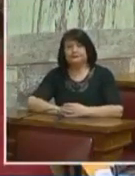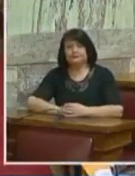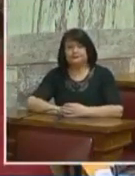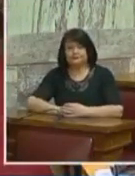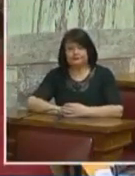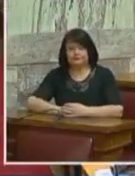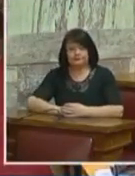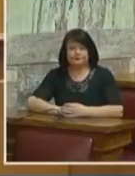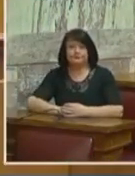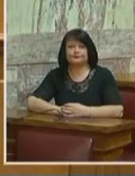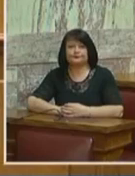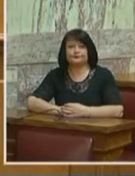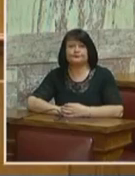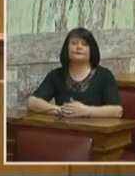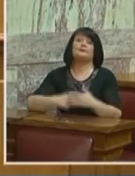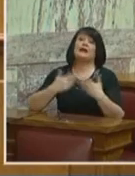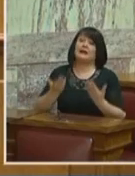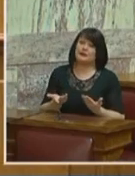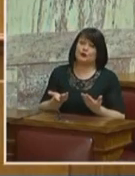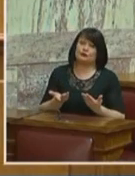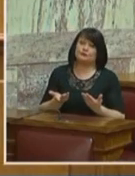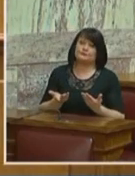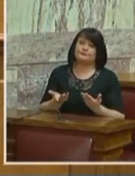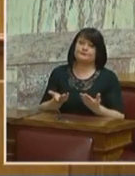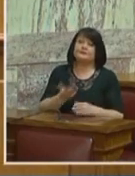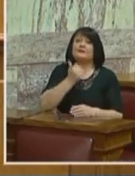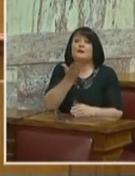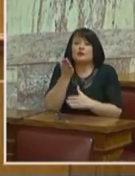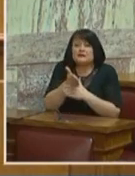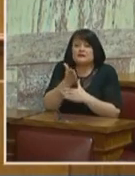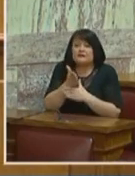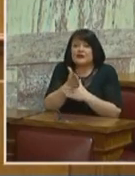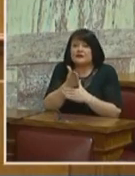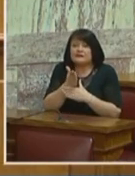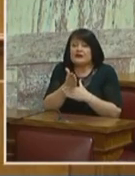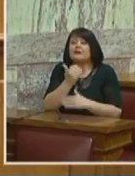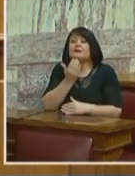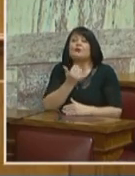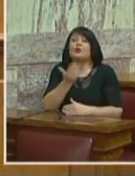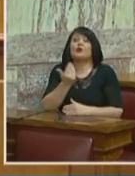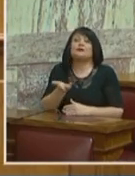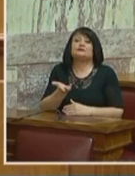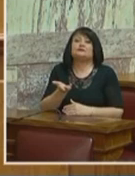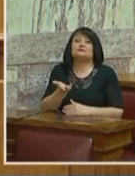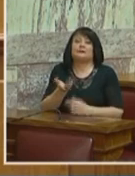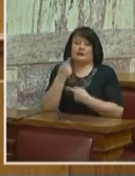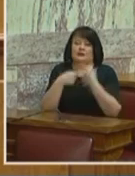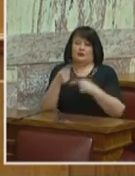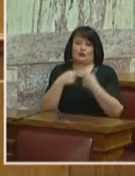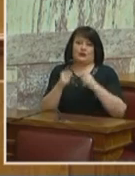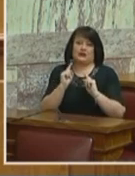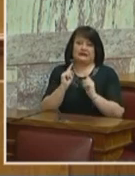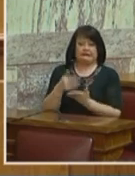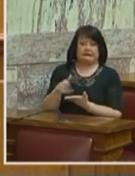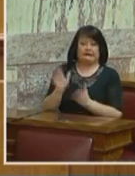Λοιπόν, δεν μπορείτε λοιπόν άλλο να κρύβεστε πίσω από αστείες υπεκφυγές. Και